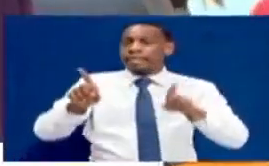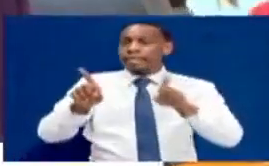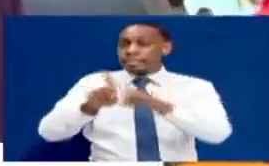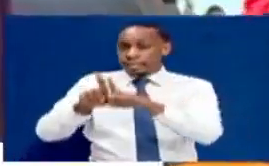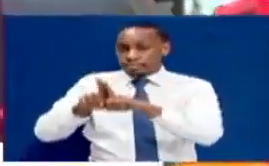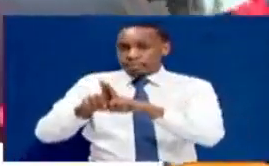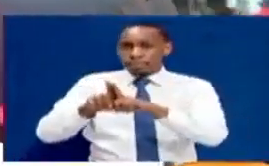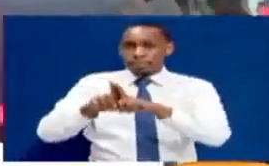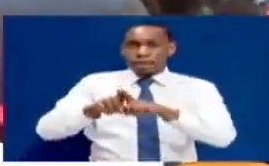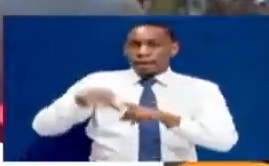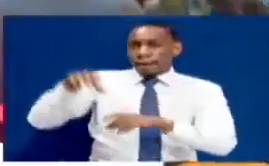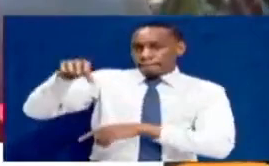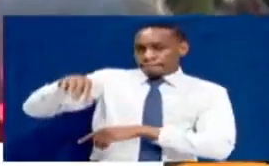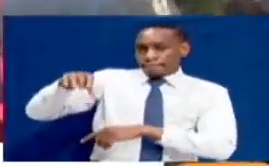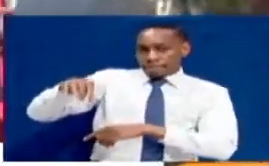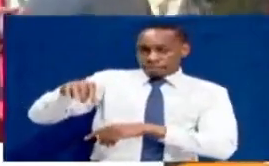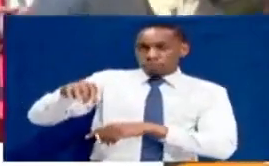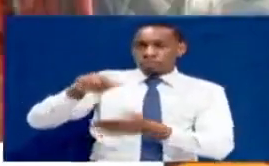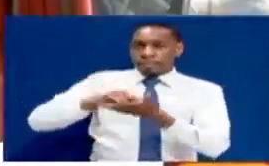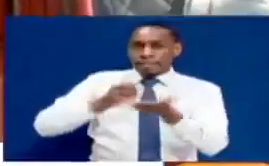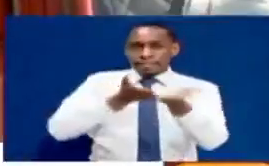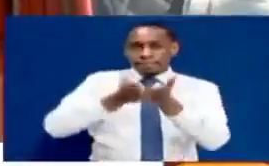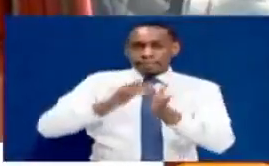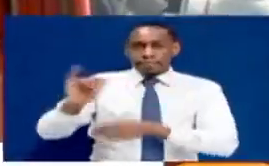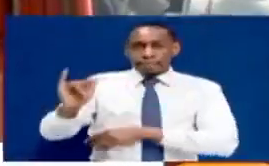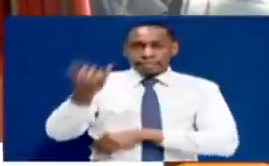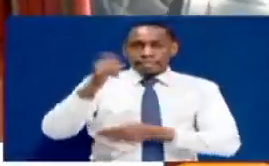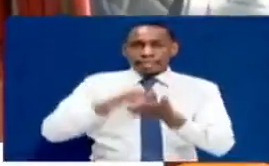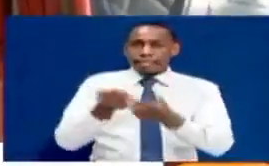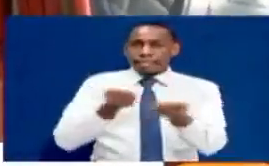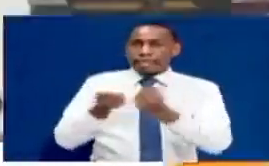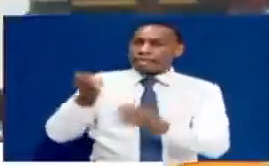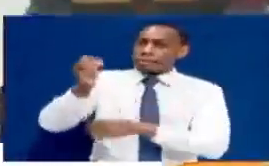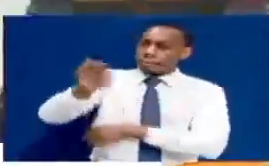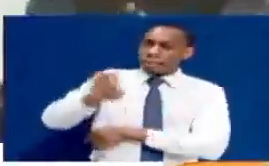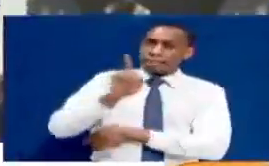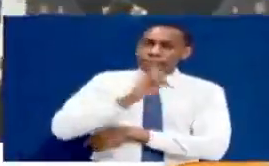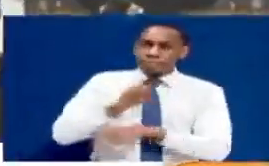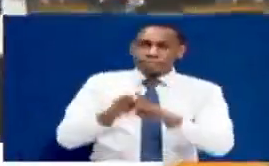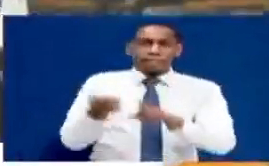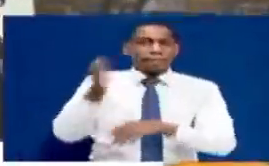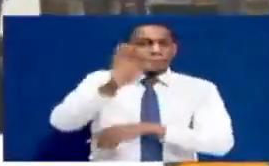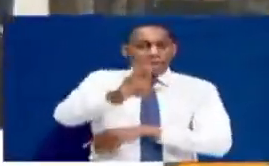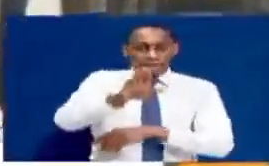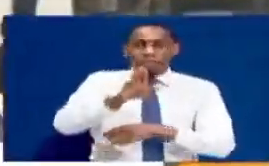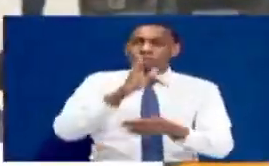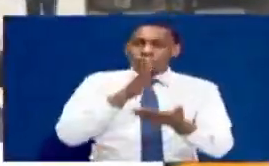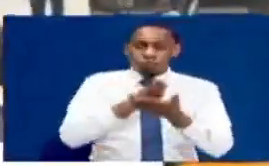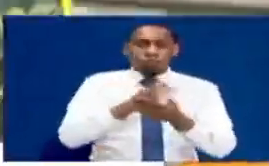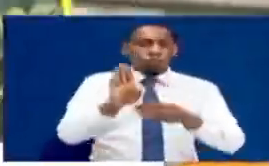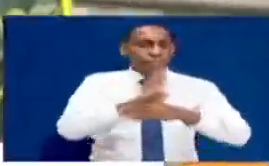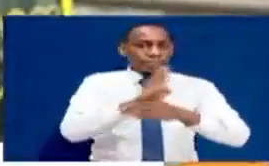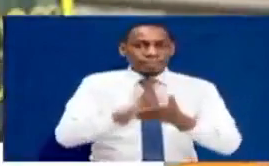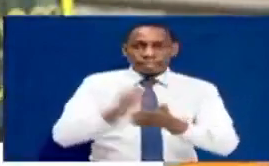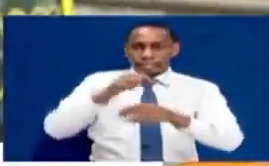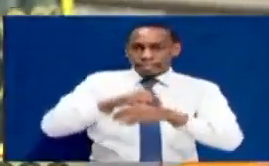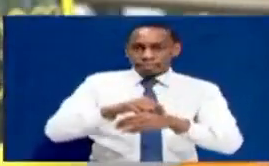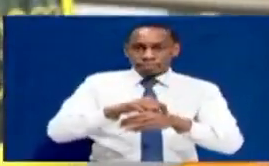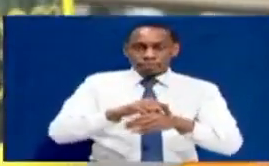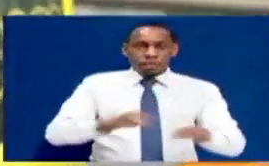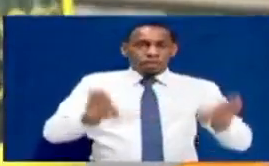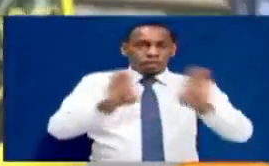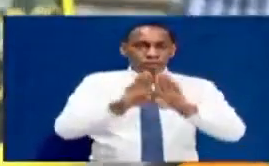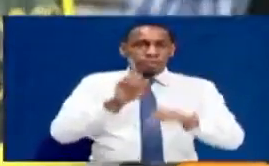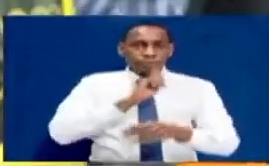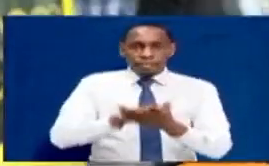Vilevile wahudumu wa matatu wanaohudumu Eastleigh ambao walikuwa wameegesha magari yao wakirejea kwa kishindo. Venye lockdown ilianza, kwanza stage